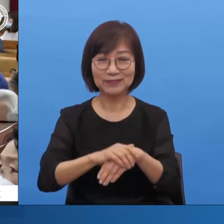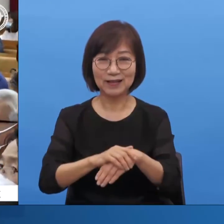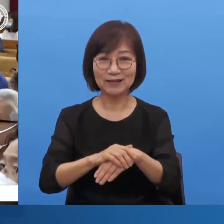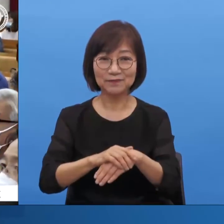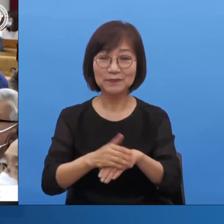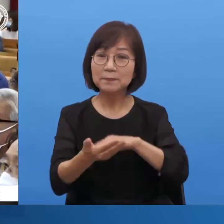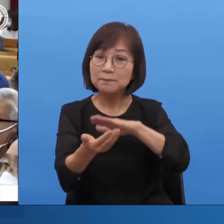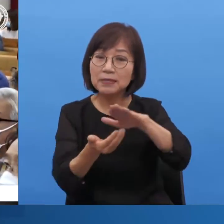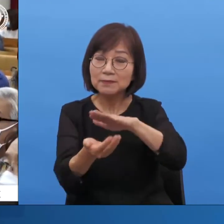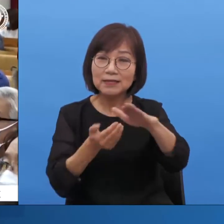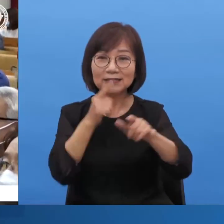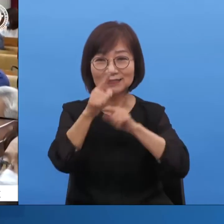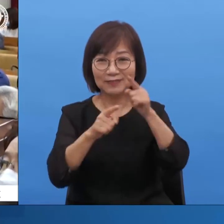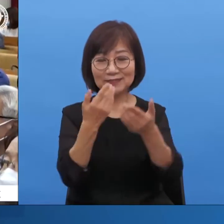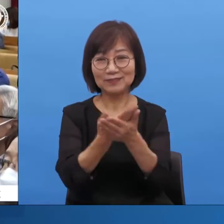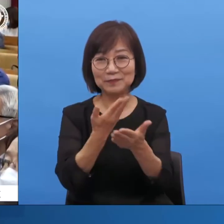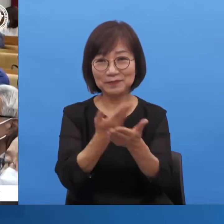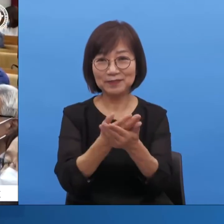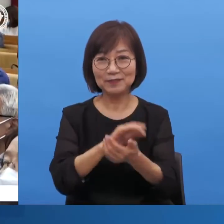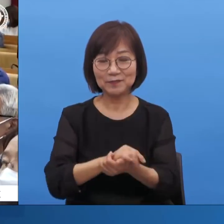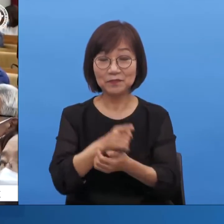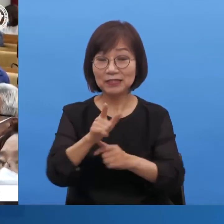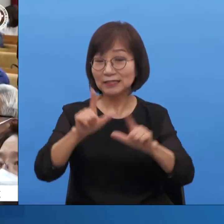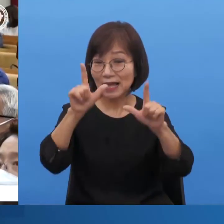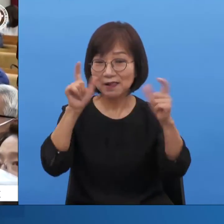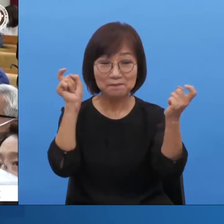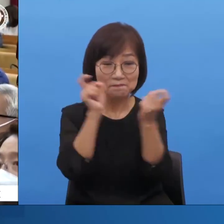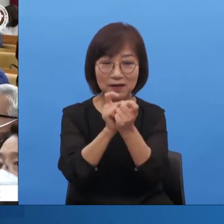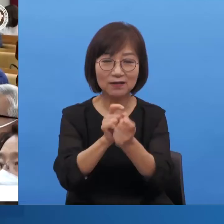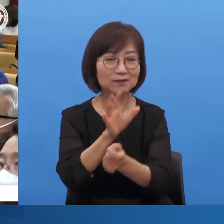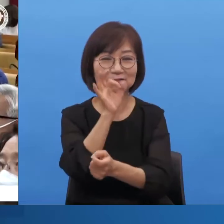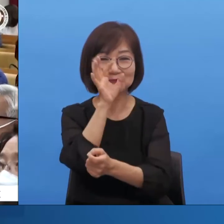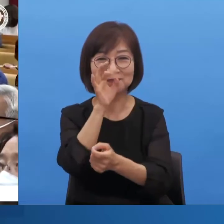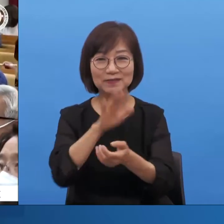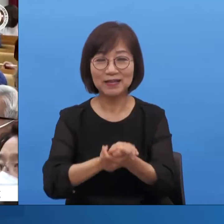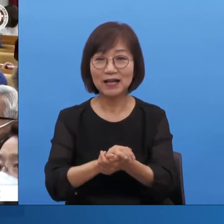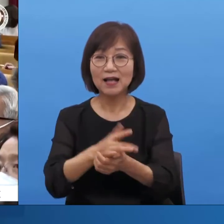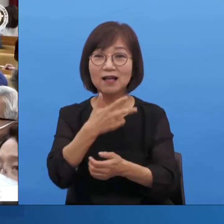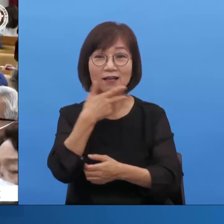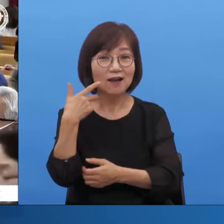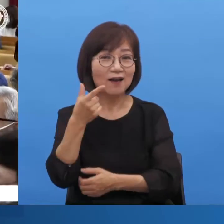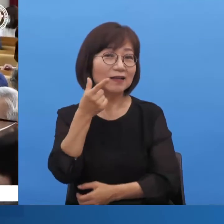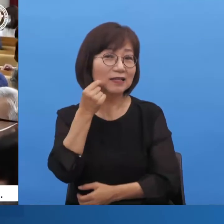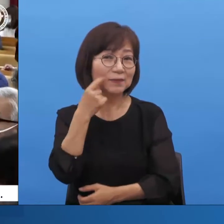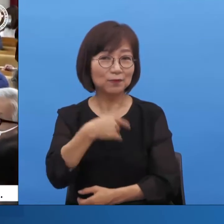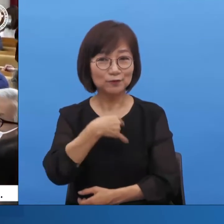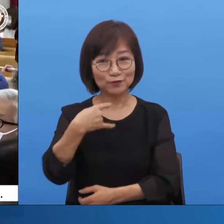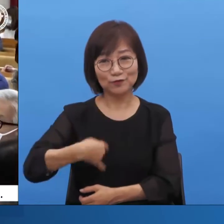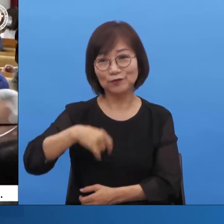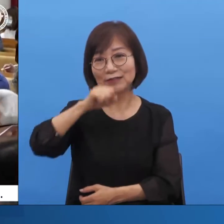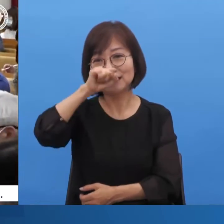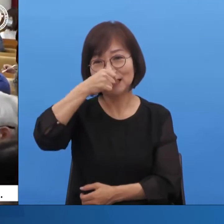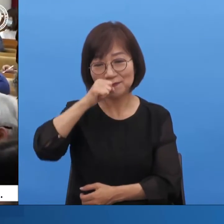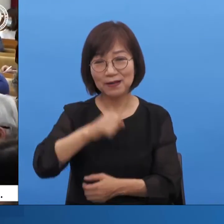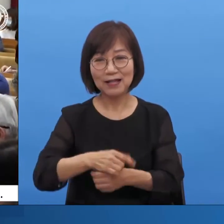사전에 등록해야 하며 당일 등록은 받지 않습니다. 영어와 일본어, 중국어, 대만화어, 스페인어,